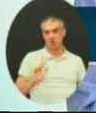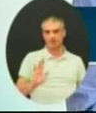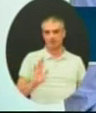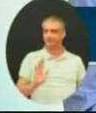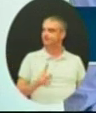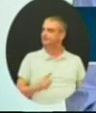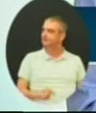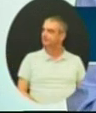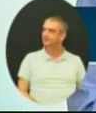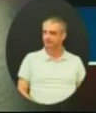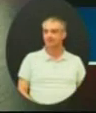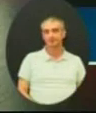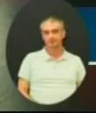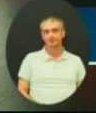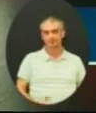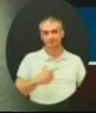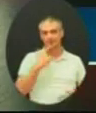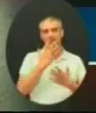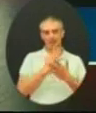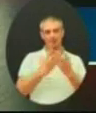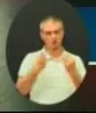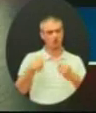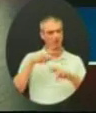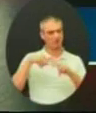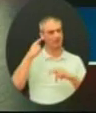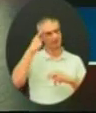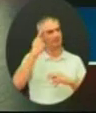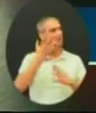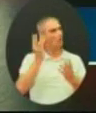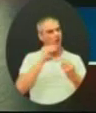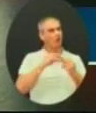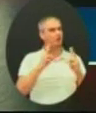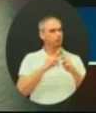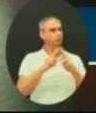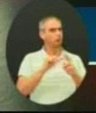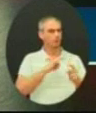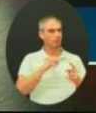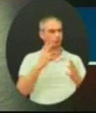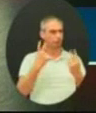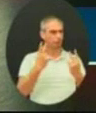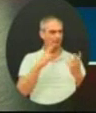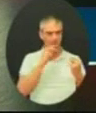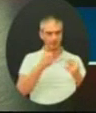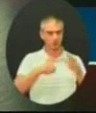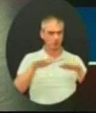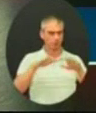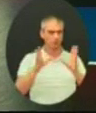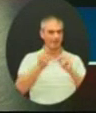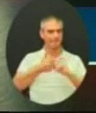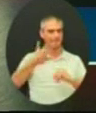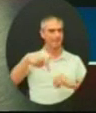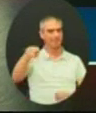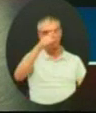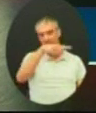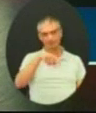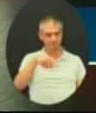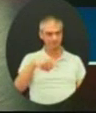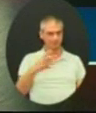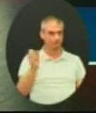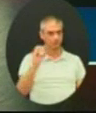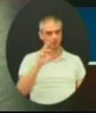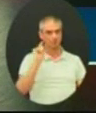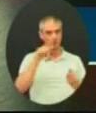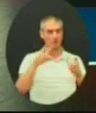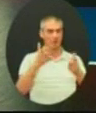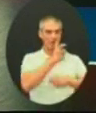הדלפות, זה גם הרי שהעניינים עובדים. כן, אבל חלק מהדברים בטח נדע. עוד פגישות מעניינות ששווה להתעכב עליהם של ראש הממשלה עם מנהיגים אחרים שבאו